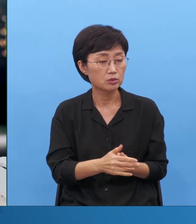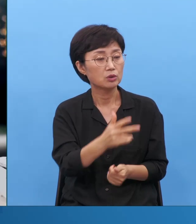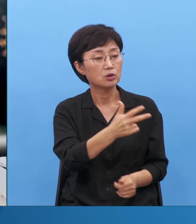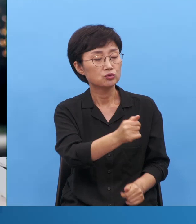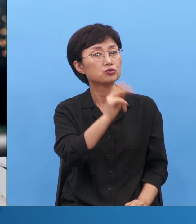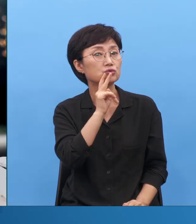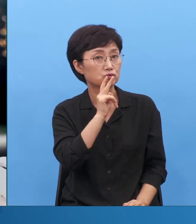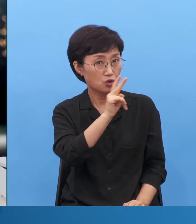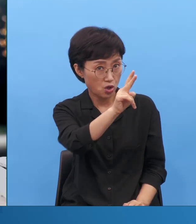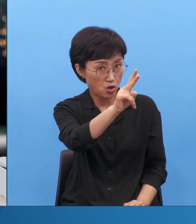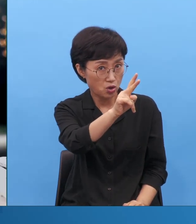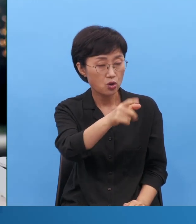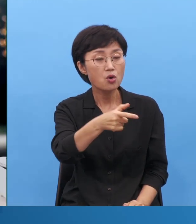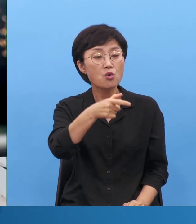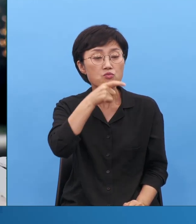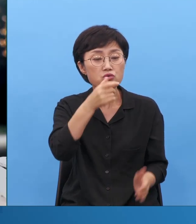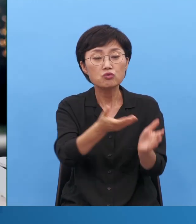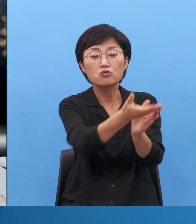병자가